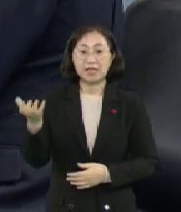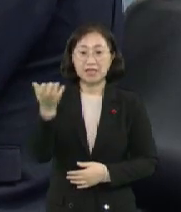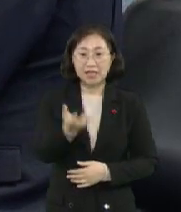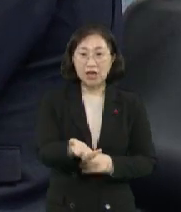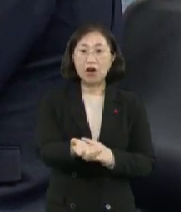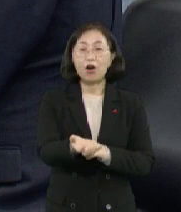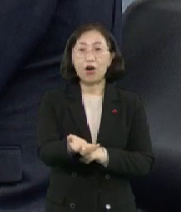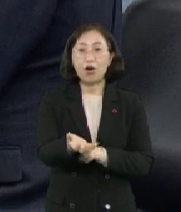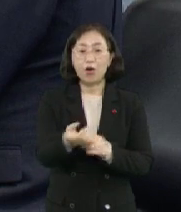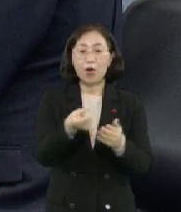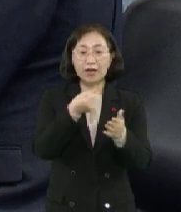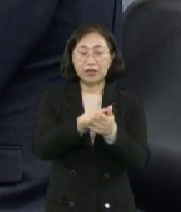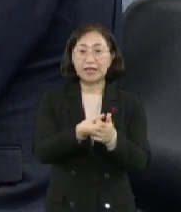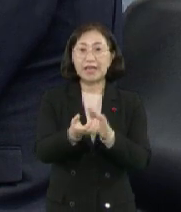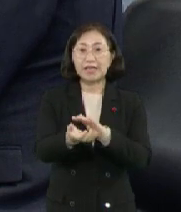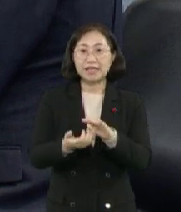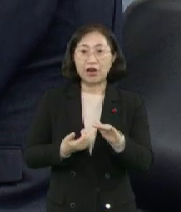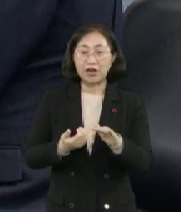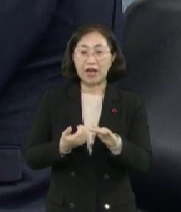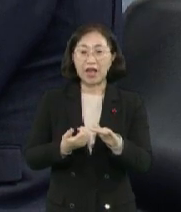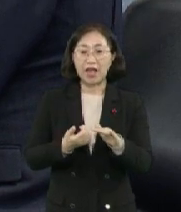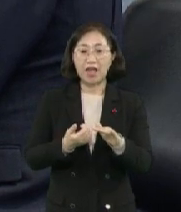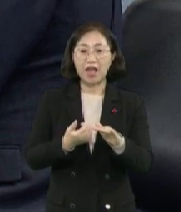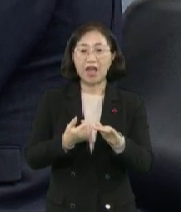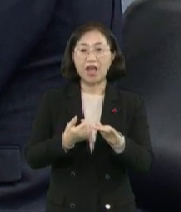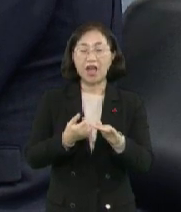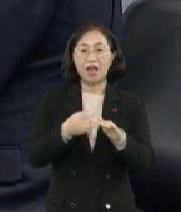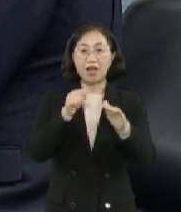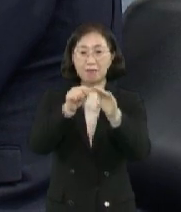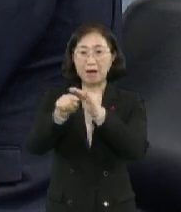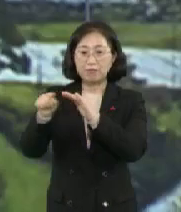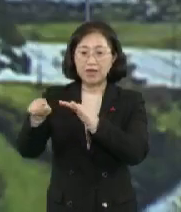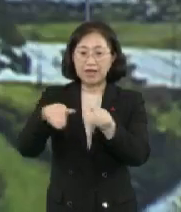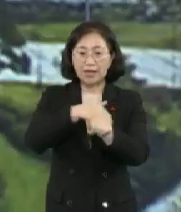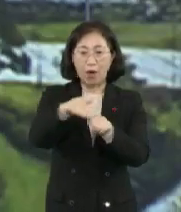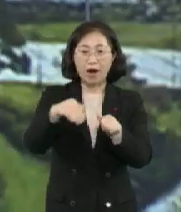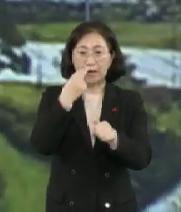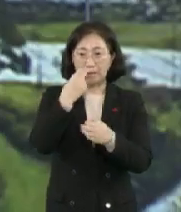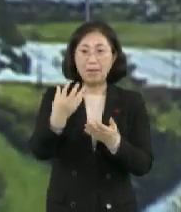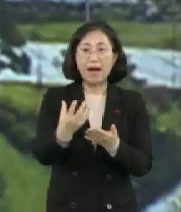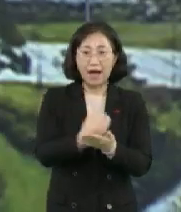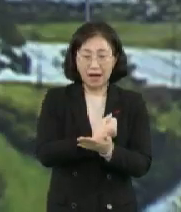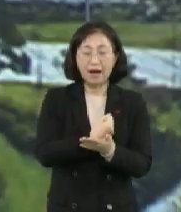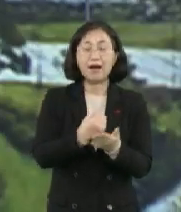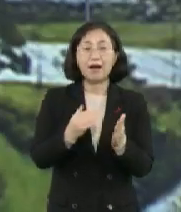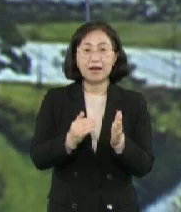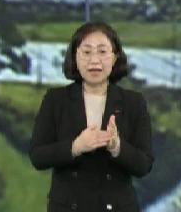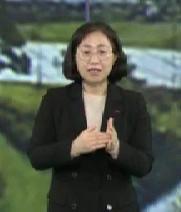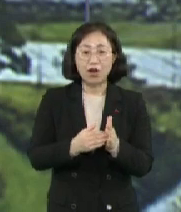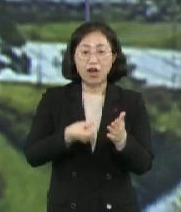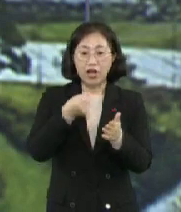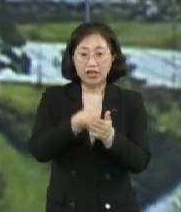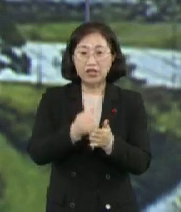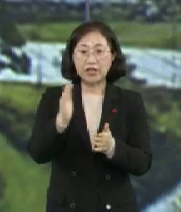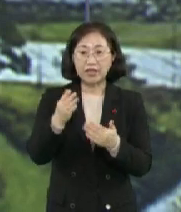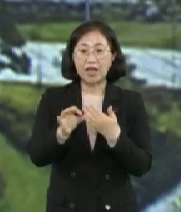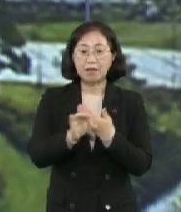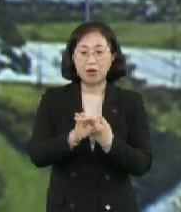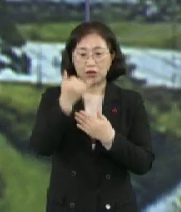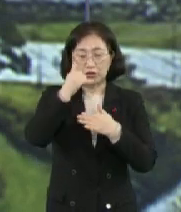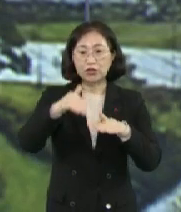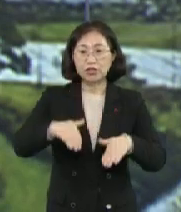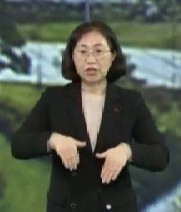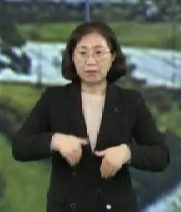확정되기 전에 이미 각 공공기관을 방문해서 여러 가지 상황을 파악했는데 이전이 결정된다면 충청남도